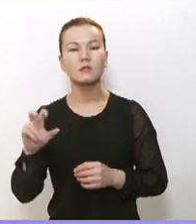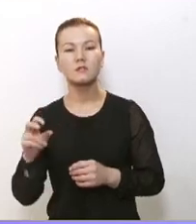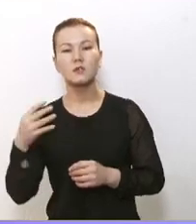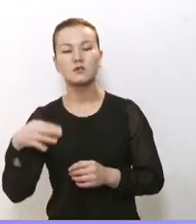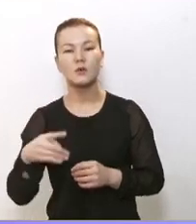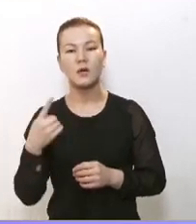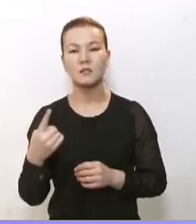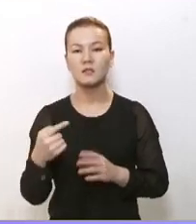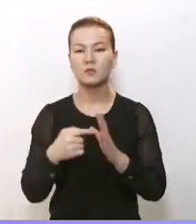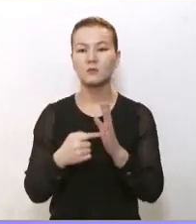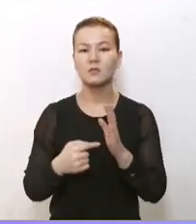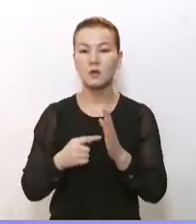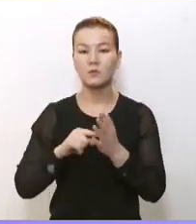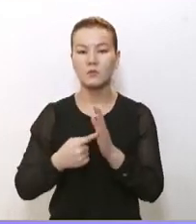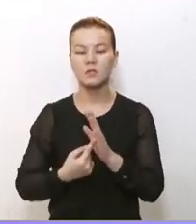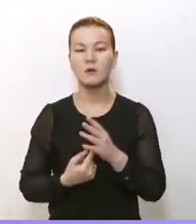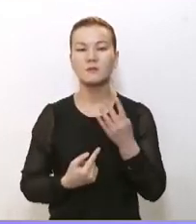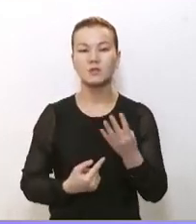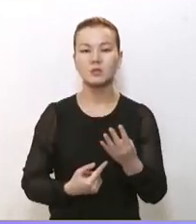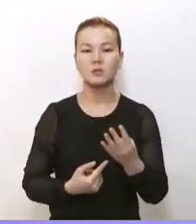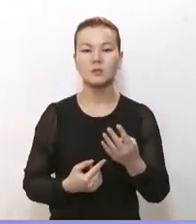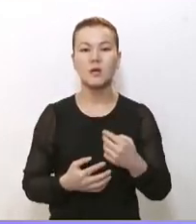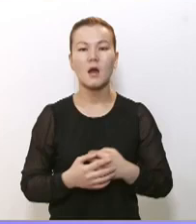341 умножаем на 4.